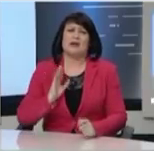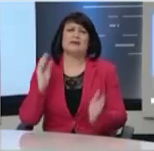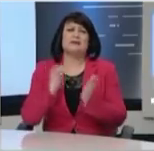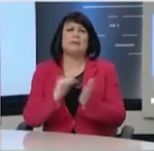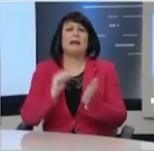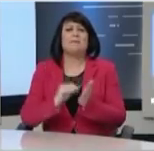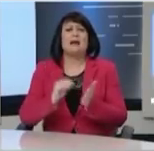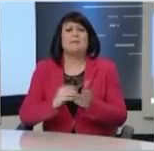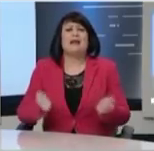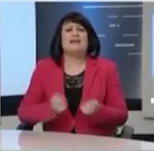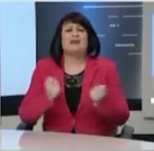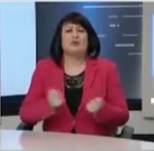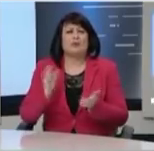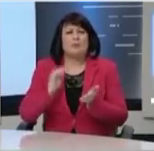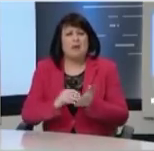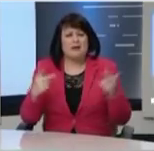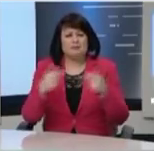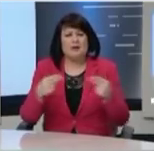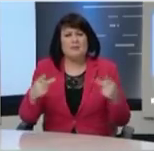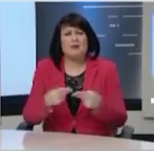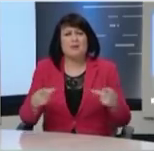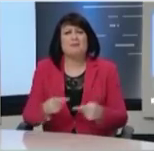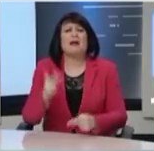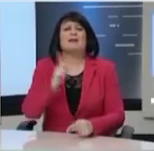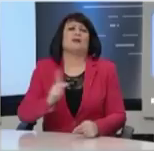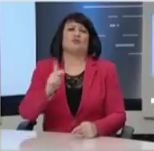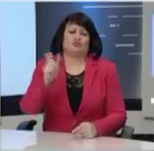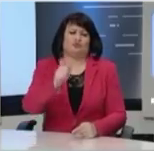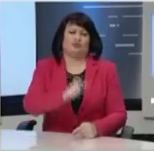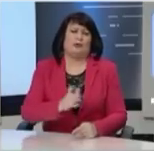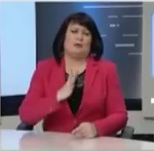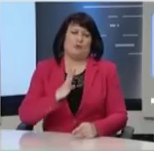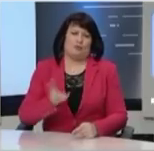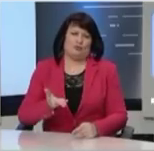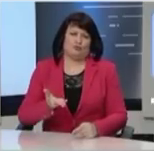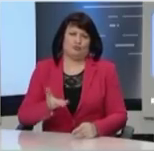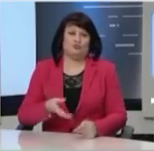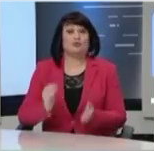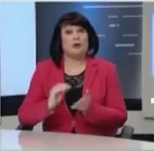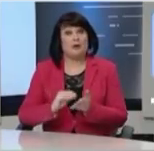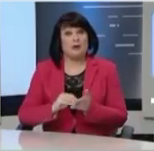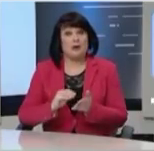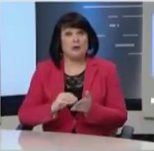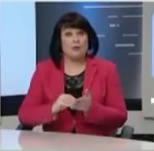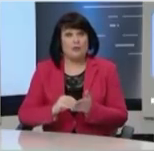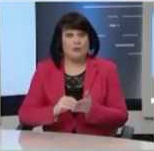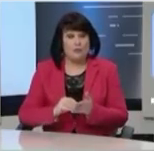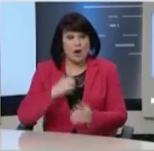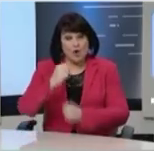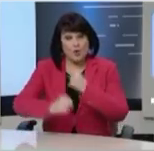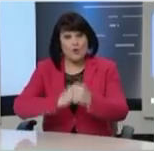γύροι αβάσταχτων περικοπών για την κοινωνική πλειοψηφία. Επίσης, μετά από σχεδόν μια